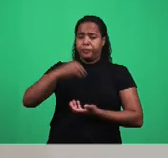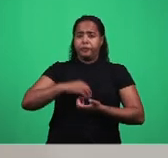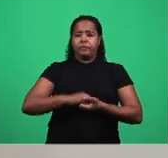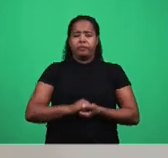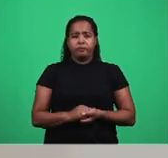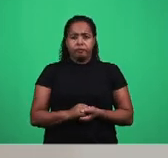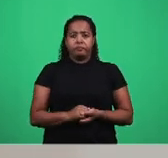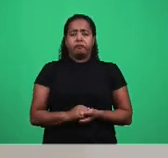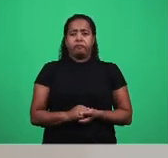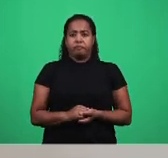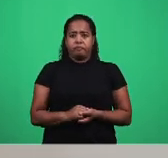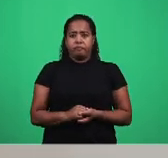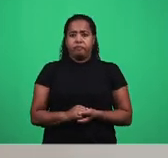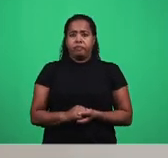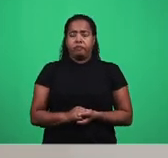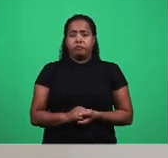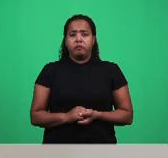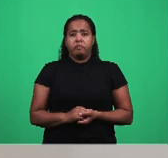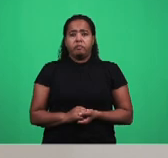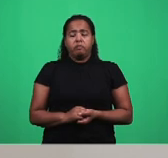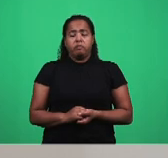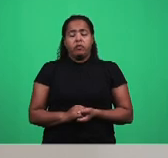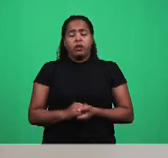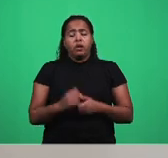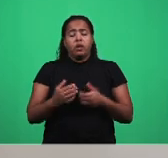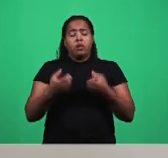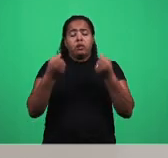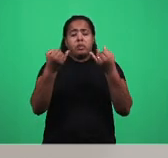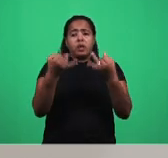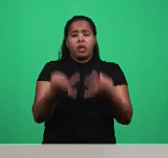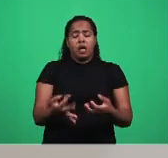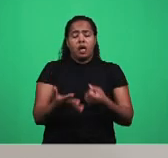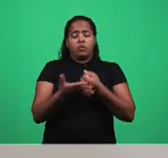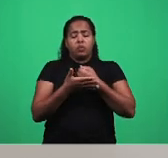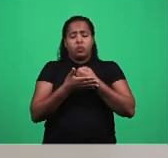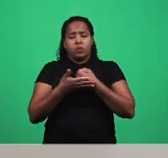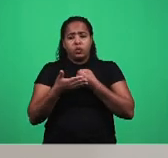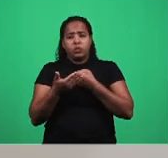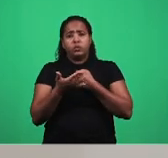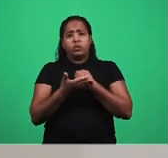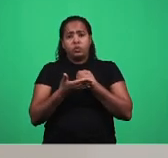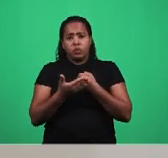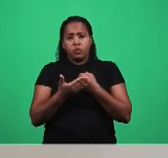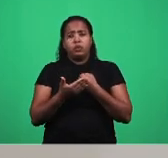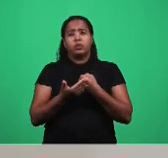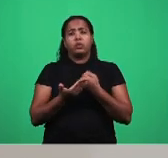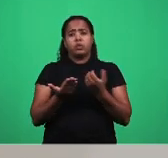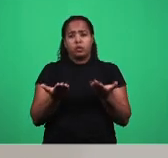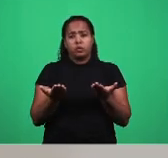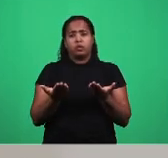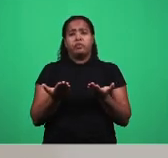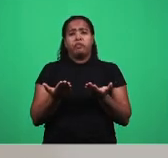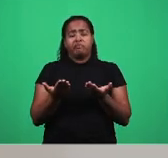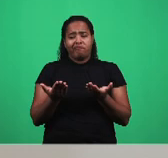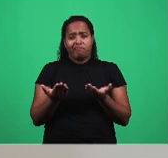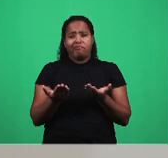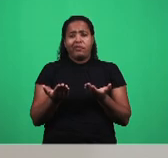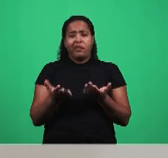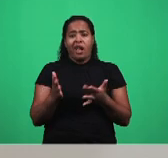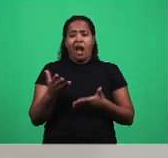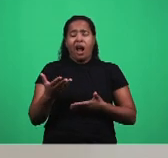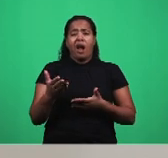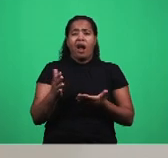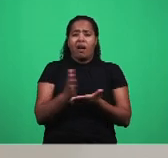Nous avons parlé aux frères de la consolation que nous avons dans le départ de